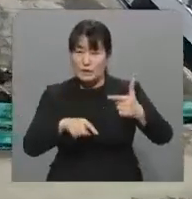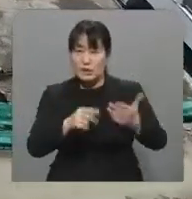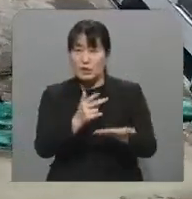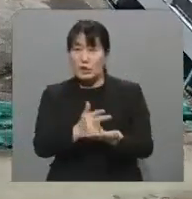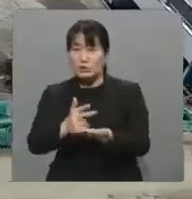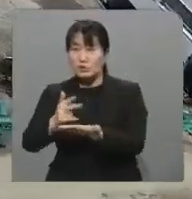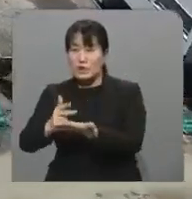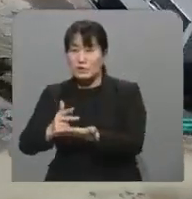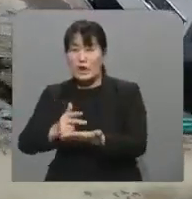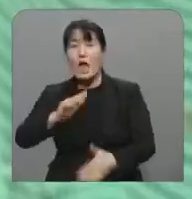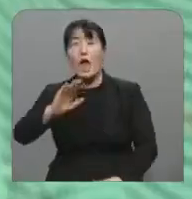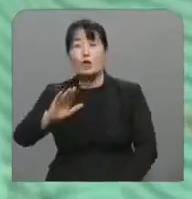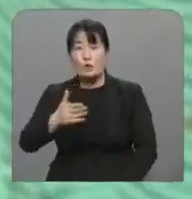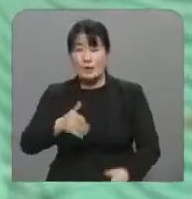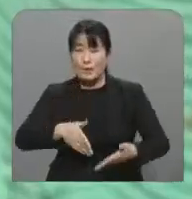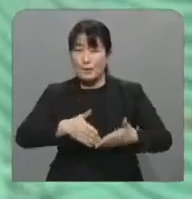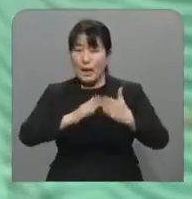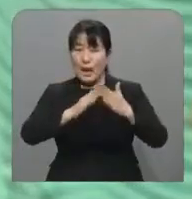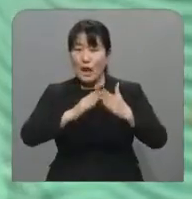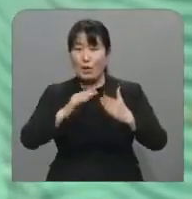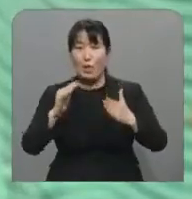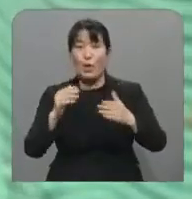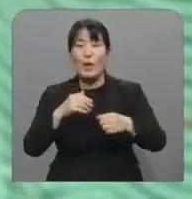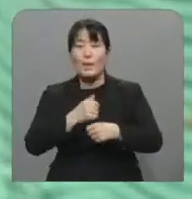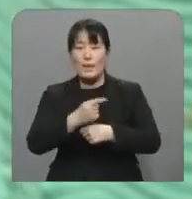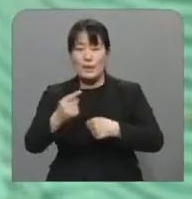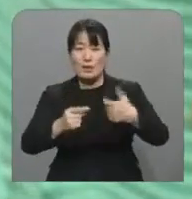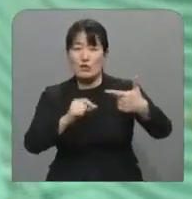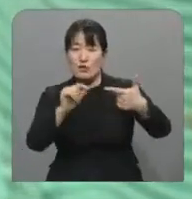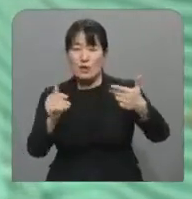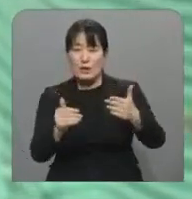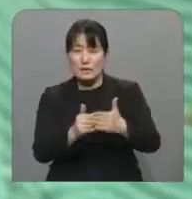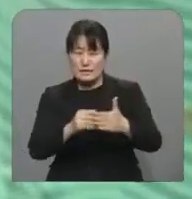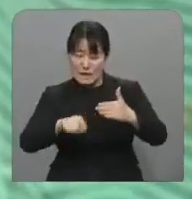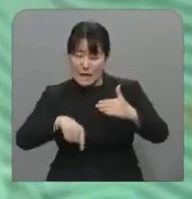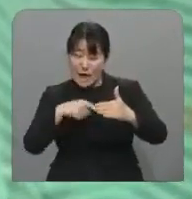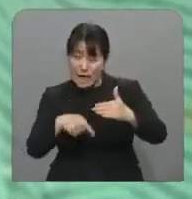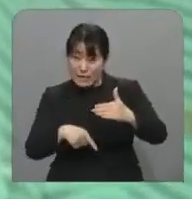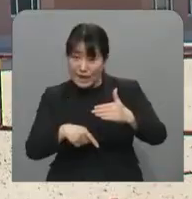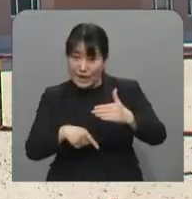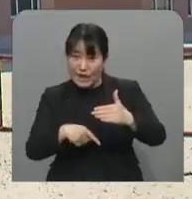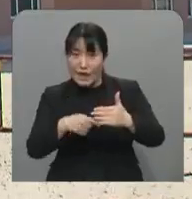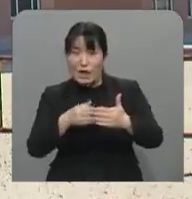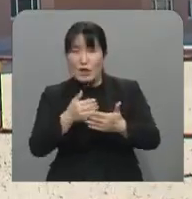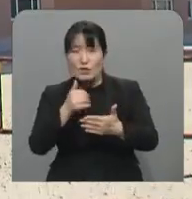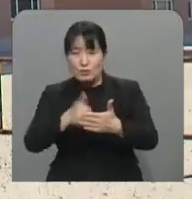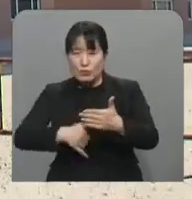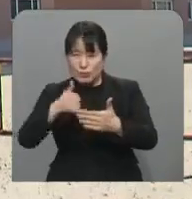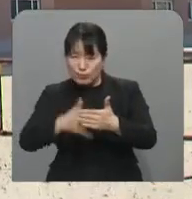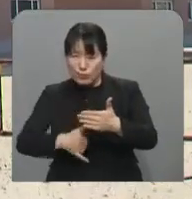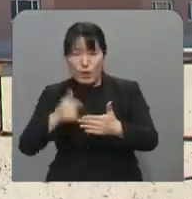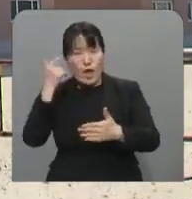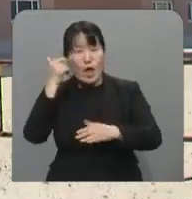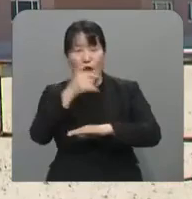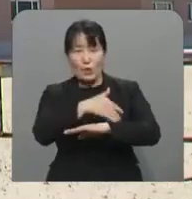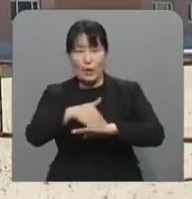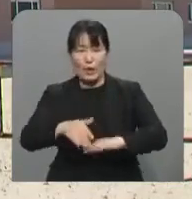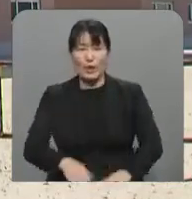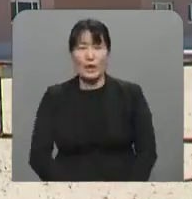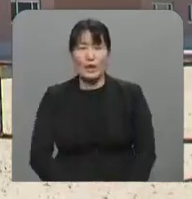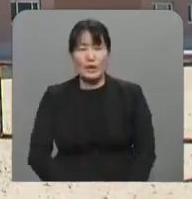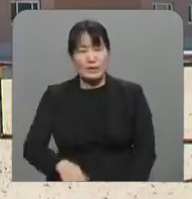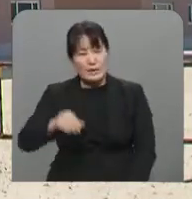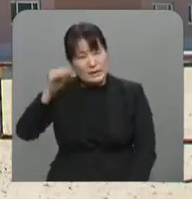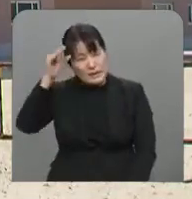주차장 시설을 착공하고 내년 상반기부터 는 병원 내부를 04 할 계획입니다 고성군은 기대했던